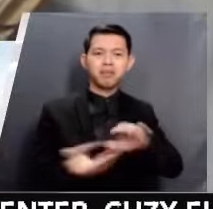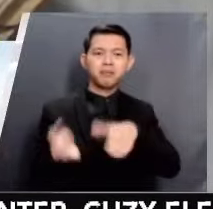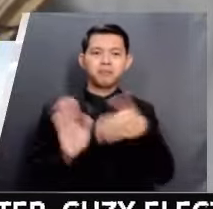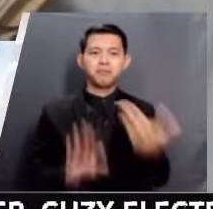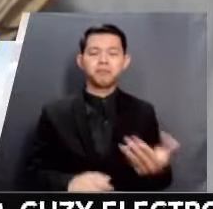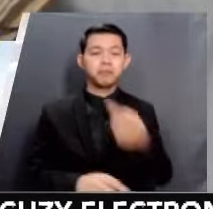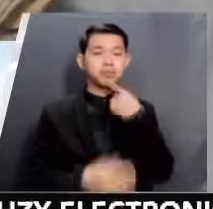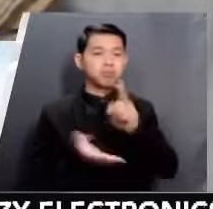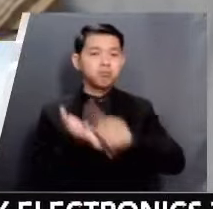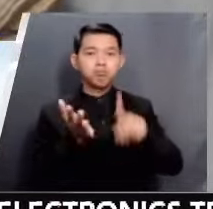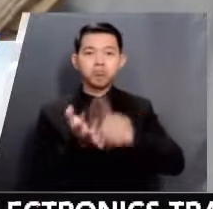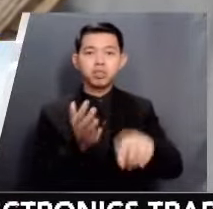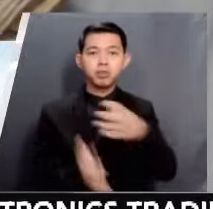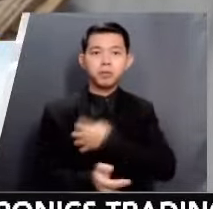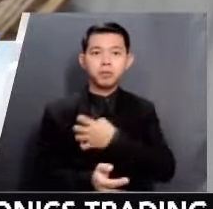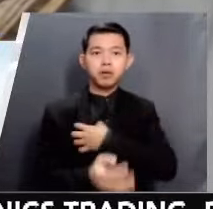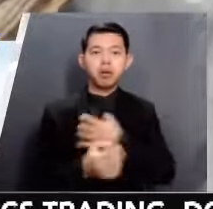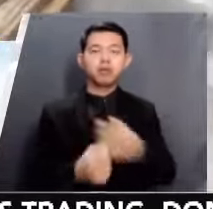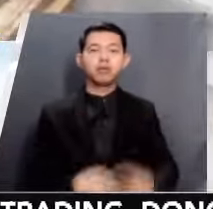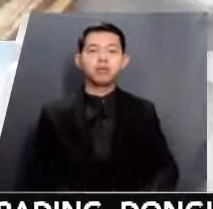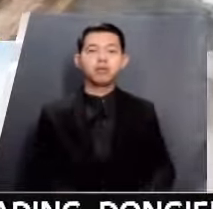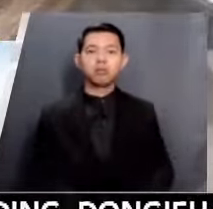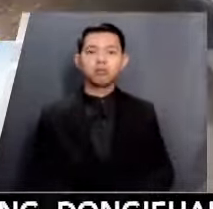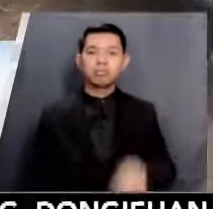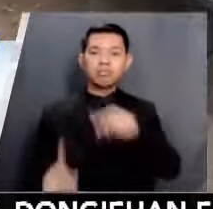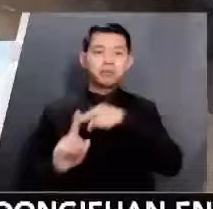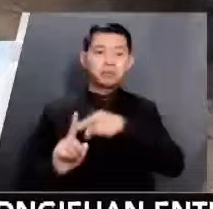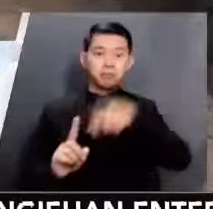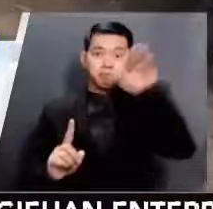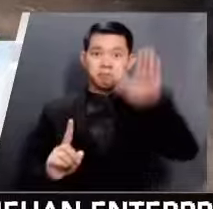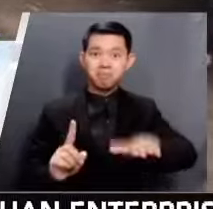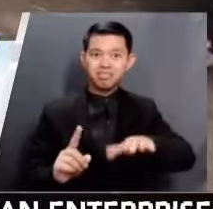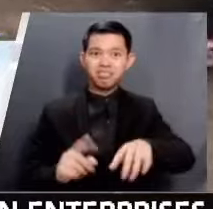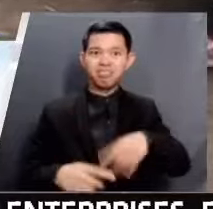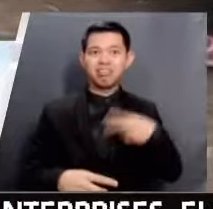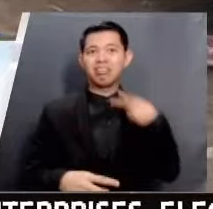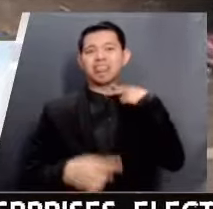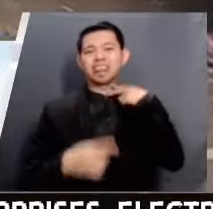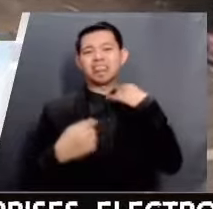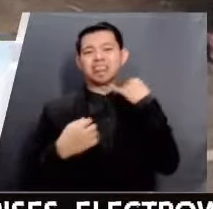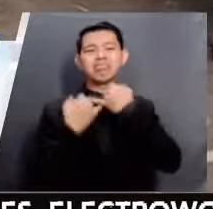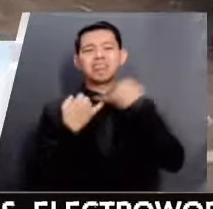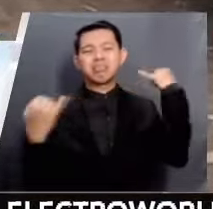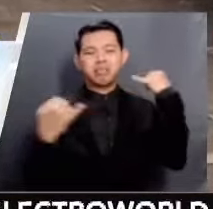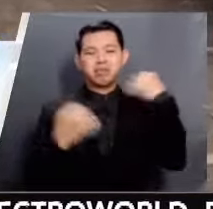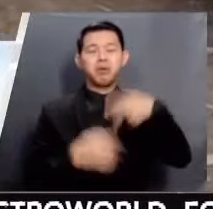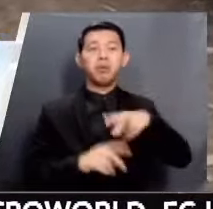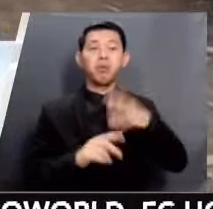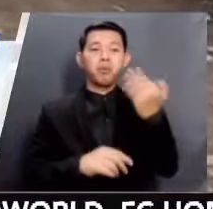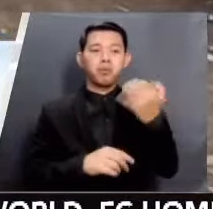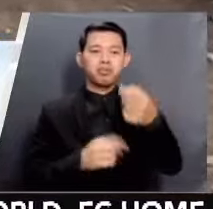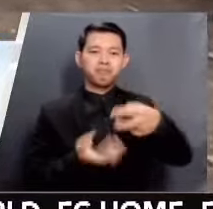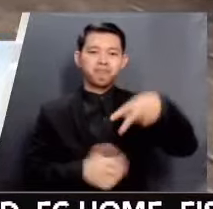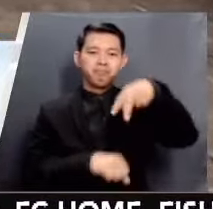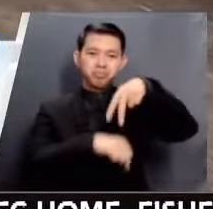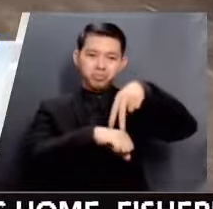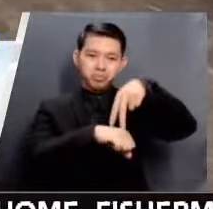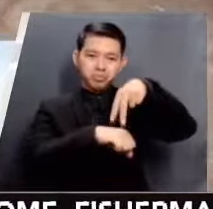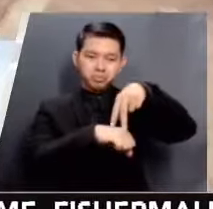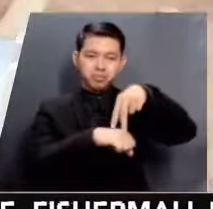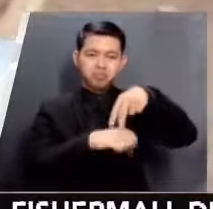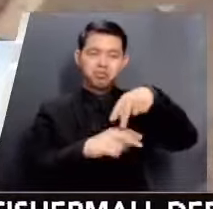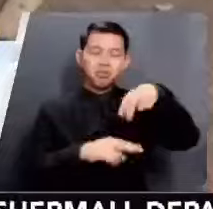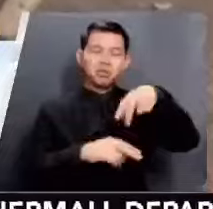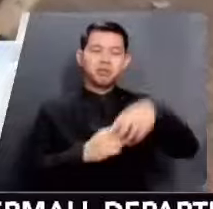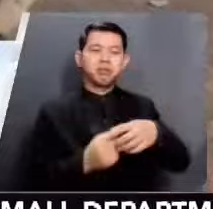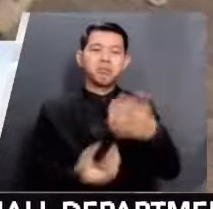bata sa plastic na tali matapos tumuntong sa mataas na bagay. Posible raw na dulas ang bata at nasakal. Itinuring